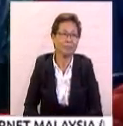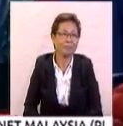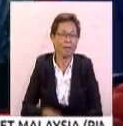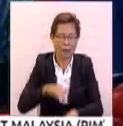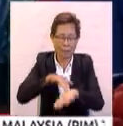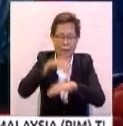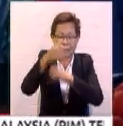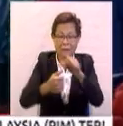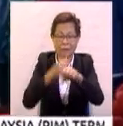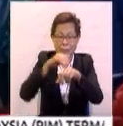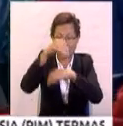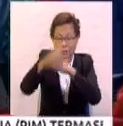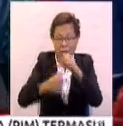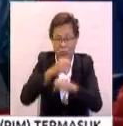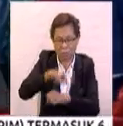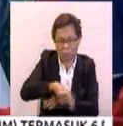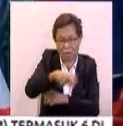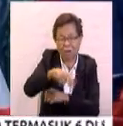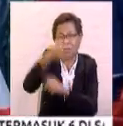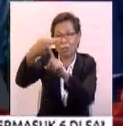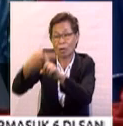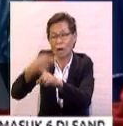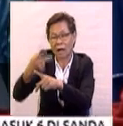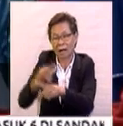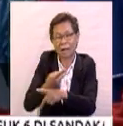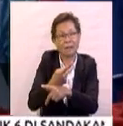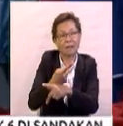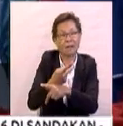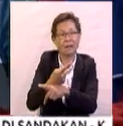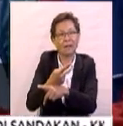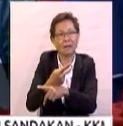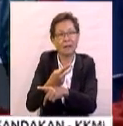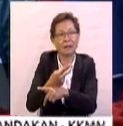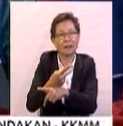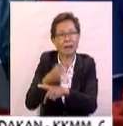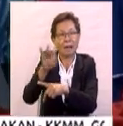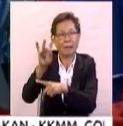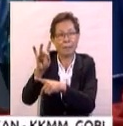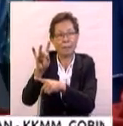Pada tahun ini, Jelajah Ramadan edisi ke-8